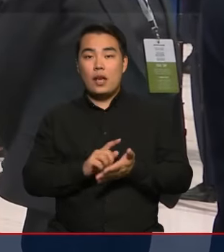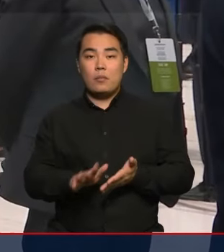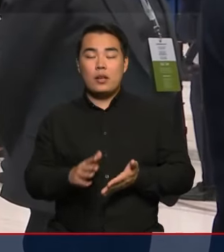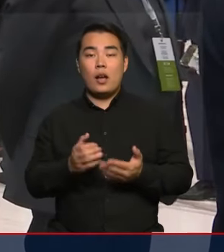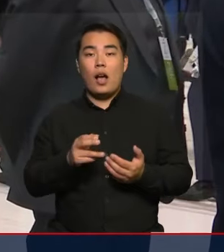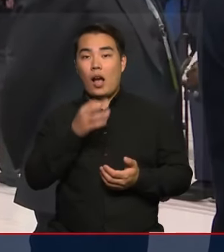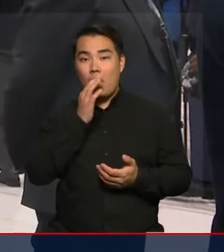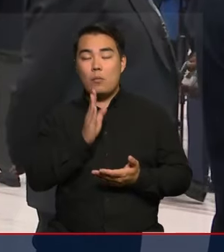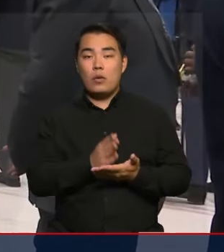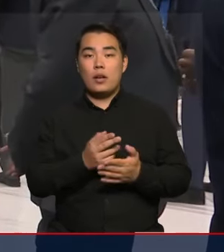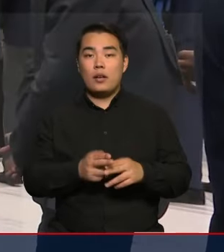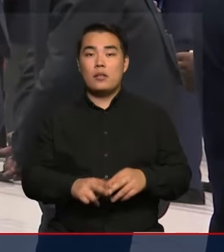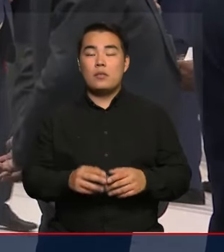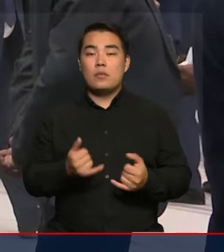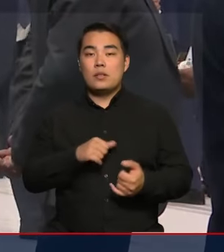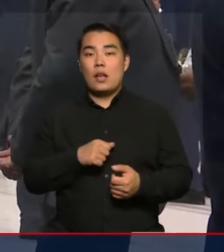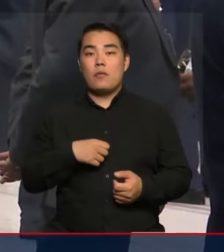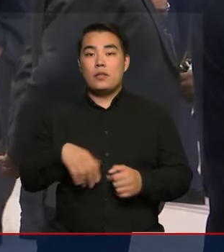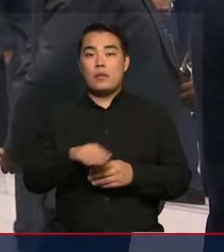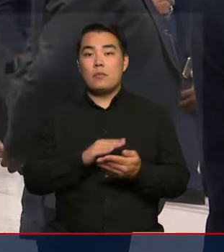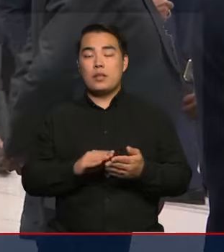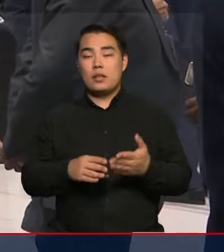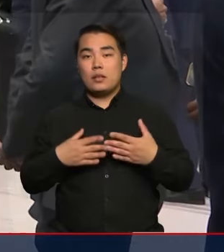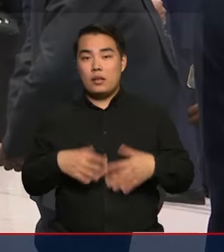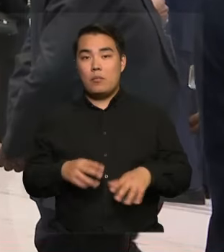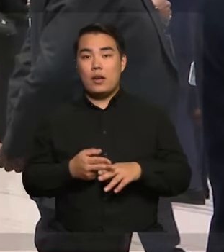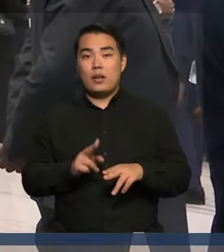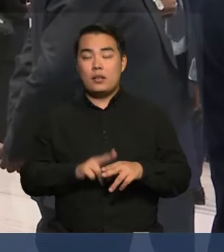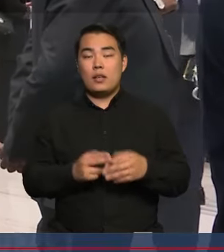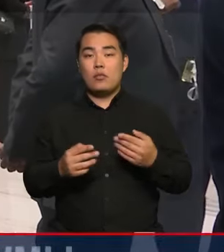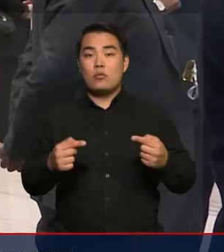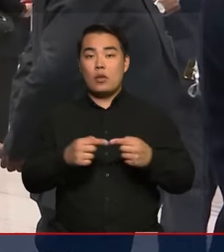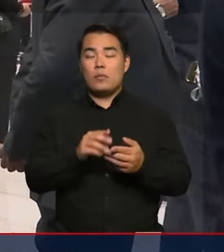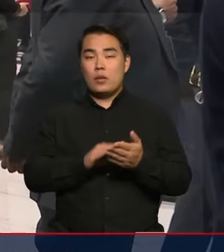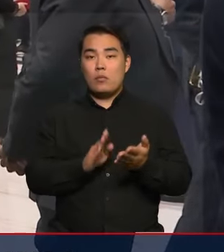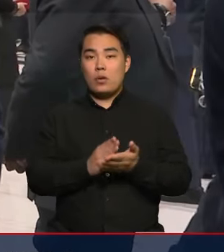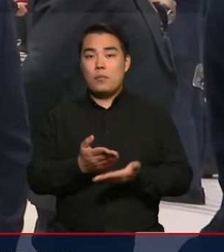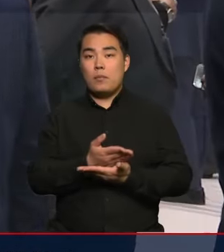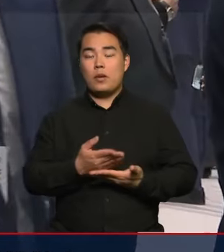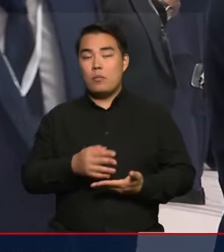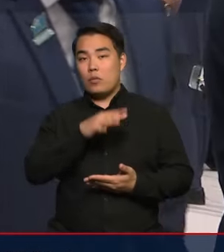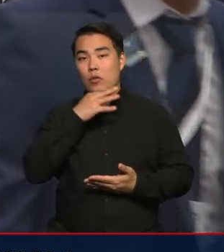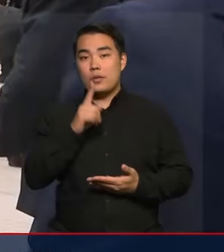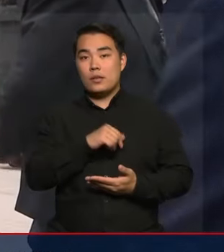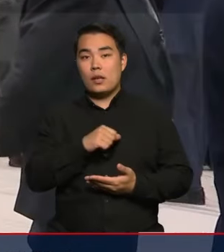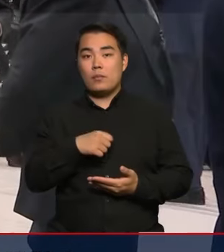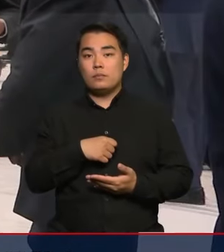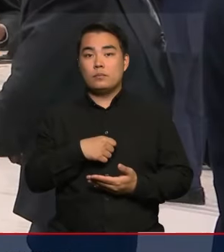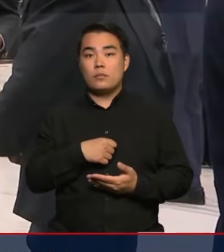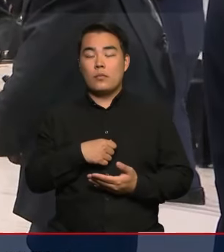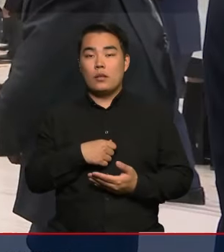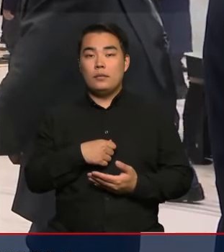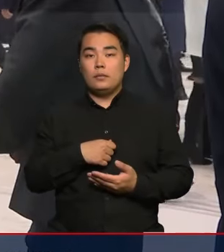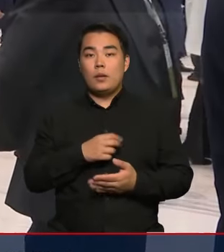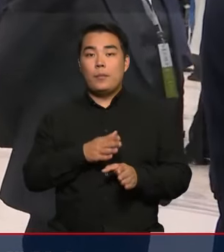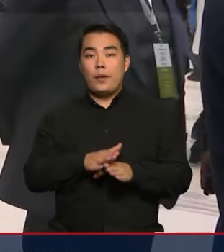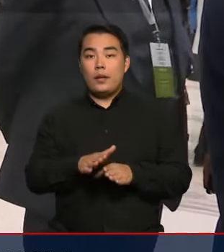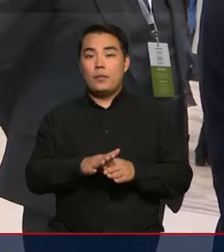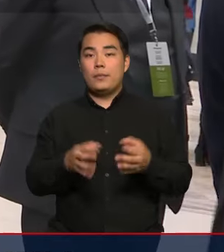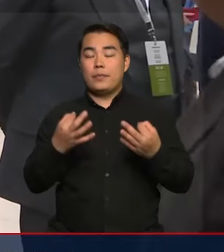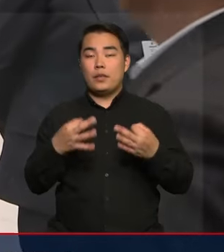жауап берсе, солай жауап береді. Мысалы, сондай мәселелердің бәрі жазылмаған. Соның барлығы анық жазылып кетсе, бізге көптеген біздің қолымыз шешіліп,